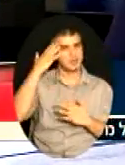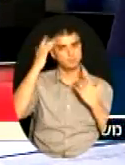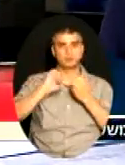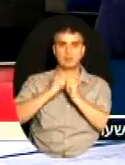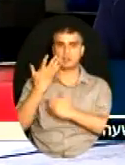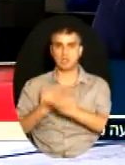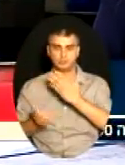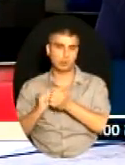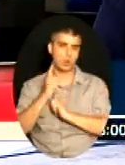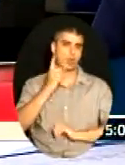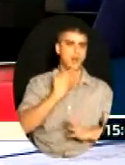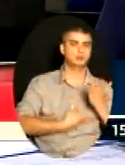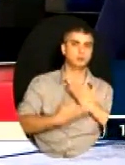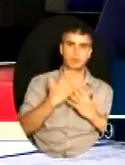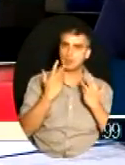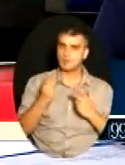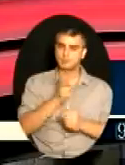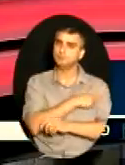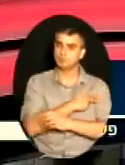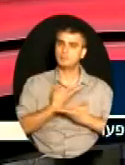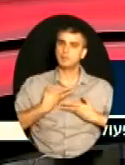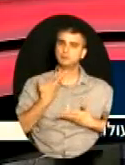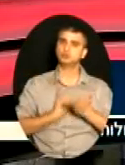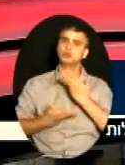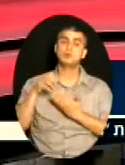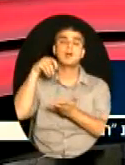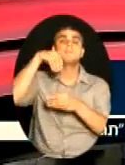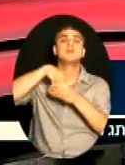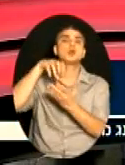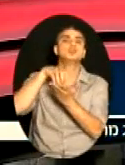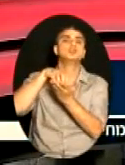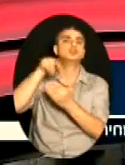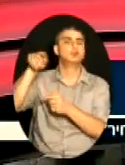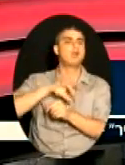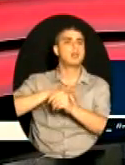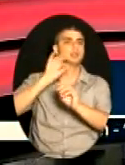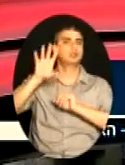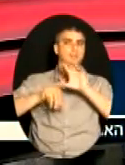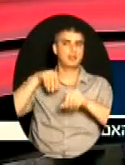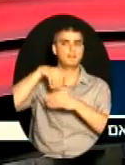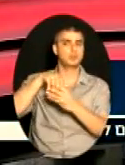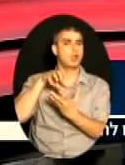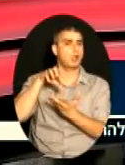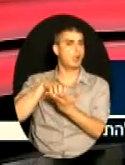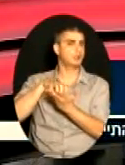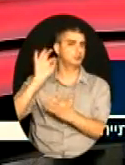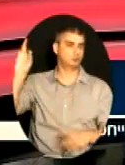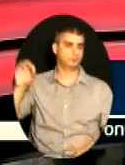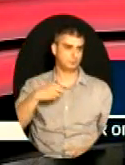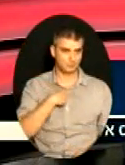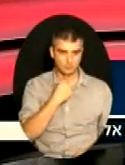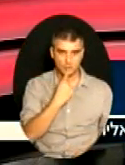אם לשתף פעולה או לא לשתף פעולה, עד כמה המשטרה זוכה לשיתוף פעולה מתוך הנהגת המתנחלים, מתוך הגרעין הקשה. אני אומר